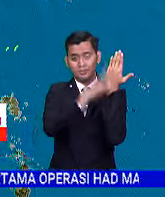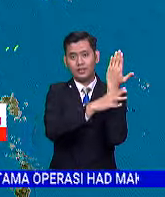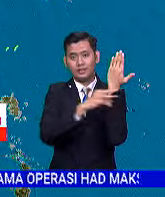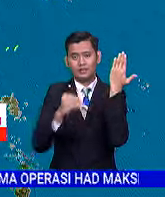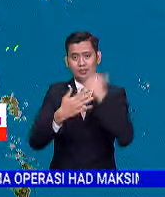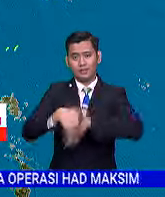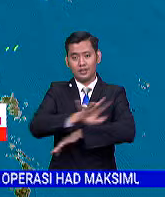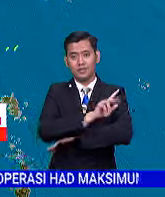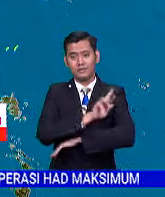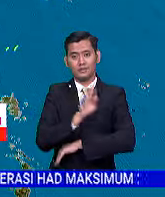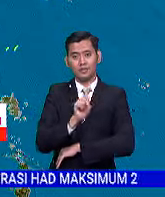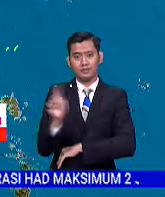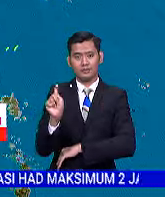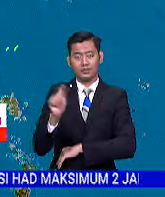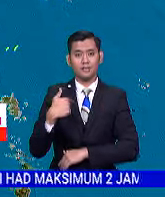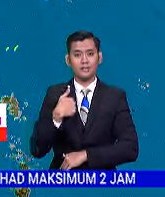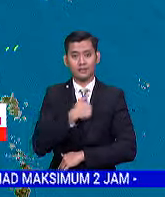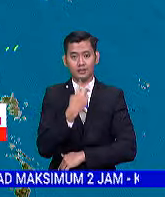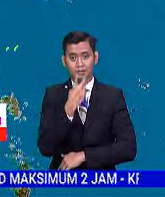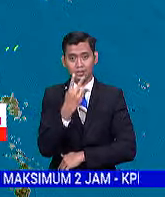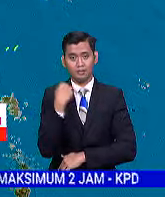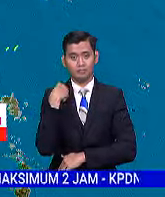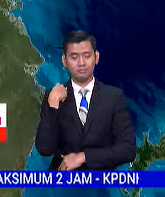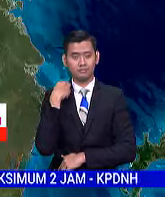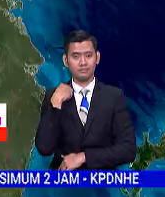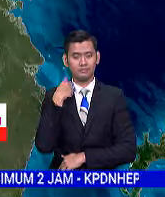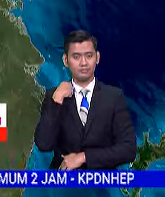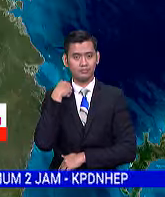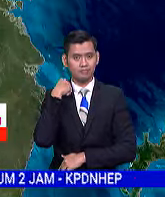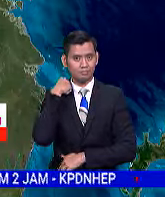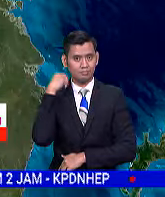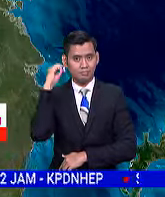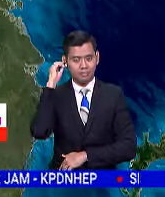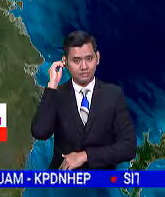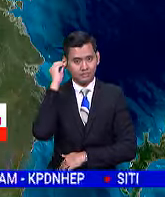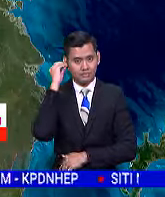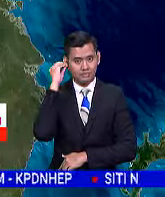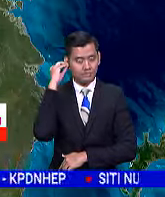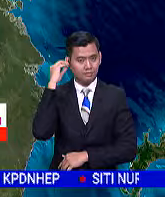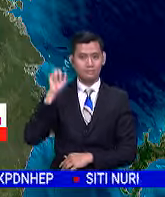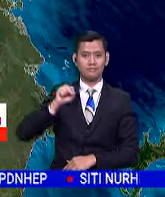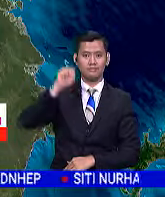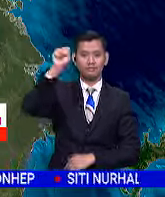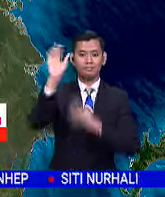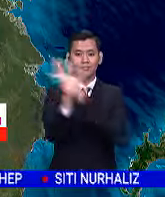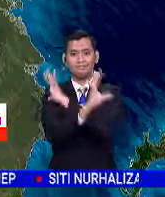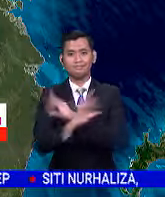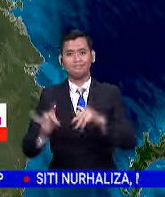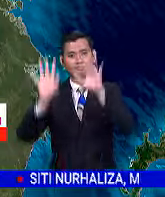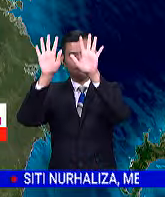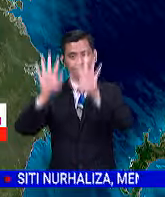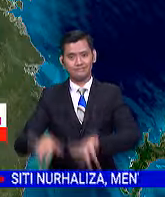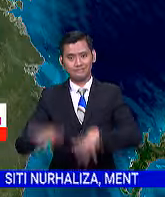pantai timur Semenanjung ini tidak bernyawa cuaca untuk negeri Sabah dan Serawak hujan lebat dan dibuktikan pada malam ini juga dilihat